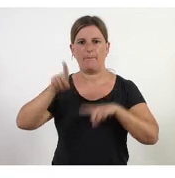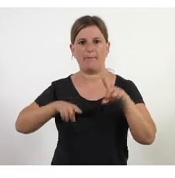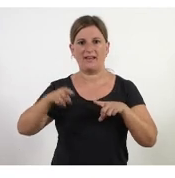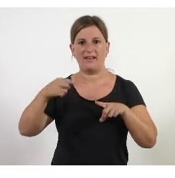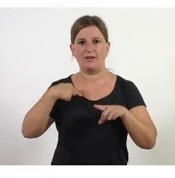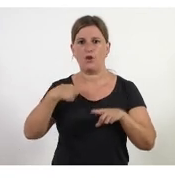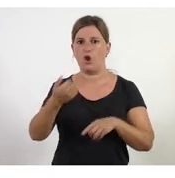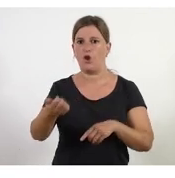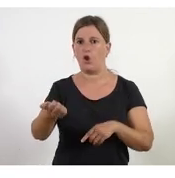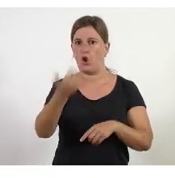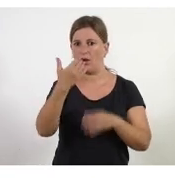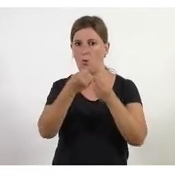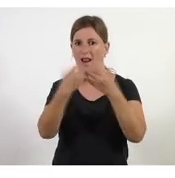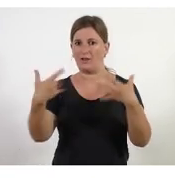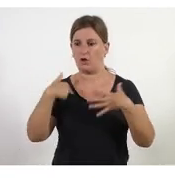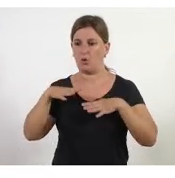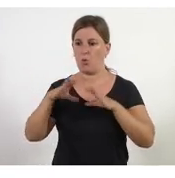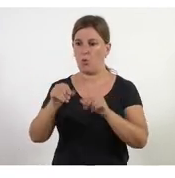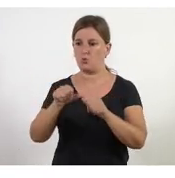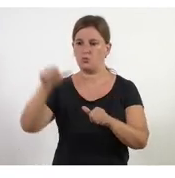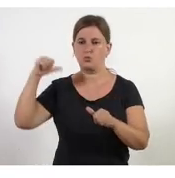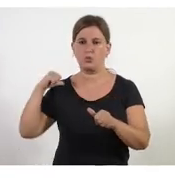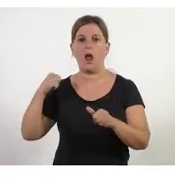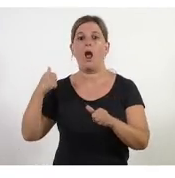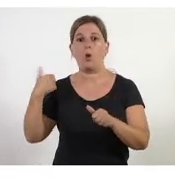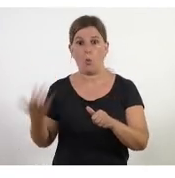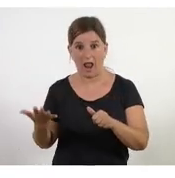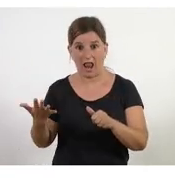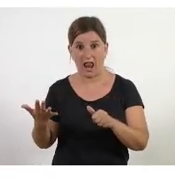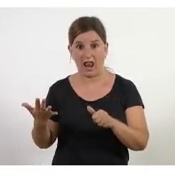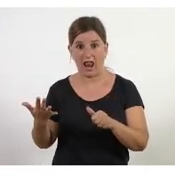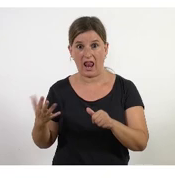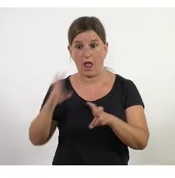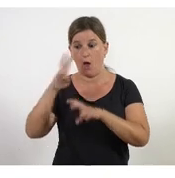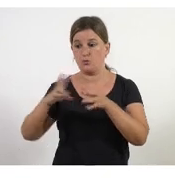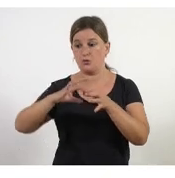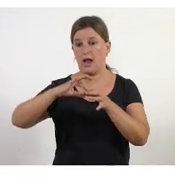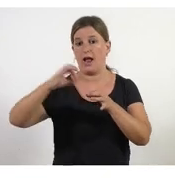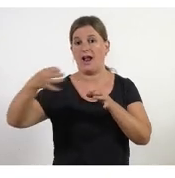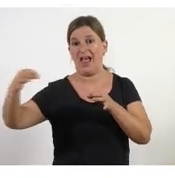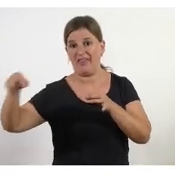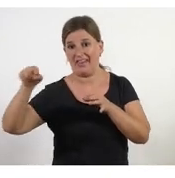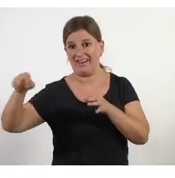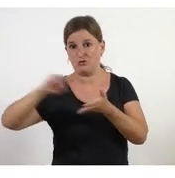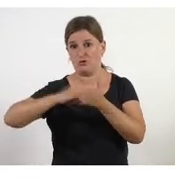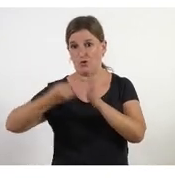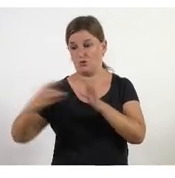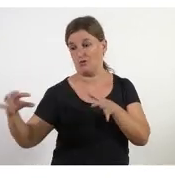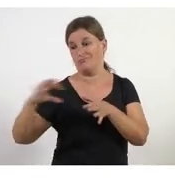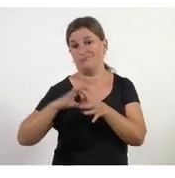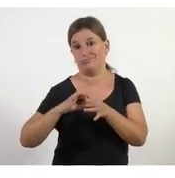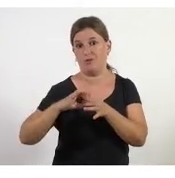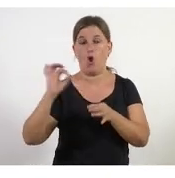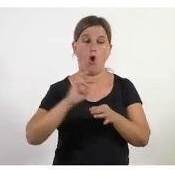quin tipus de bústies tinguem o fem servir, moltes vegades serà recomanable anar a una solució o a una